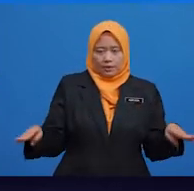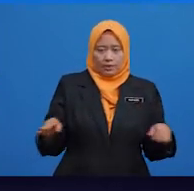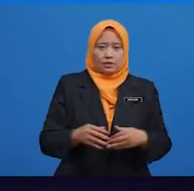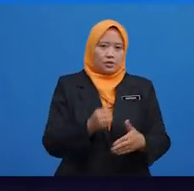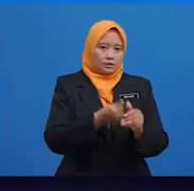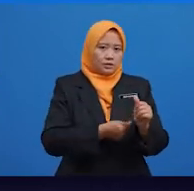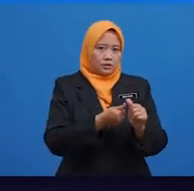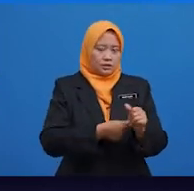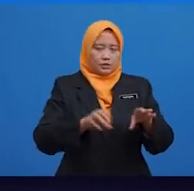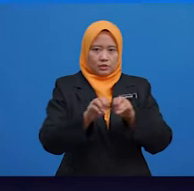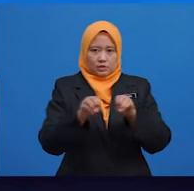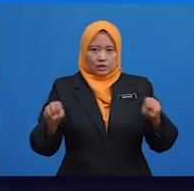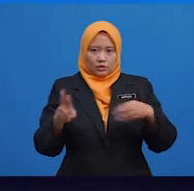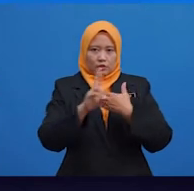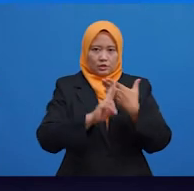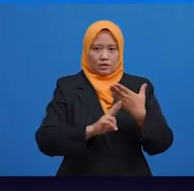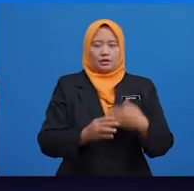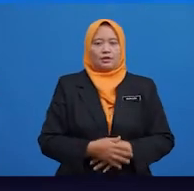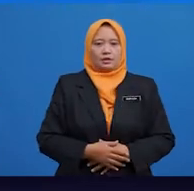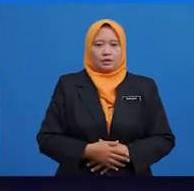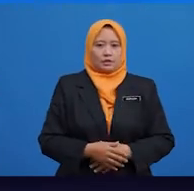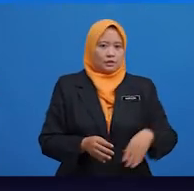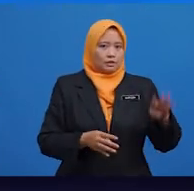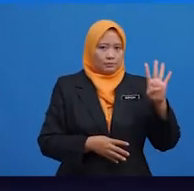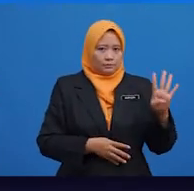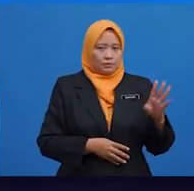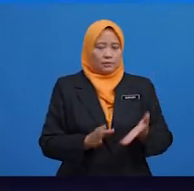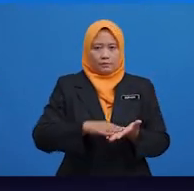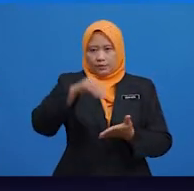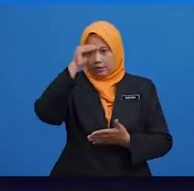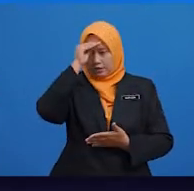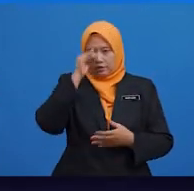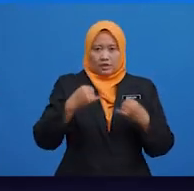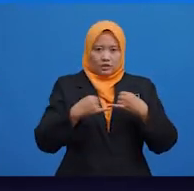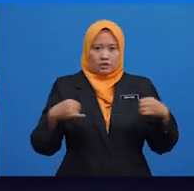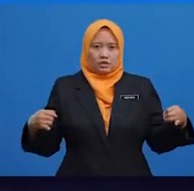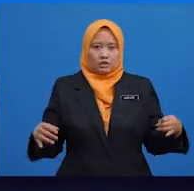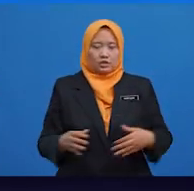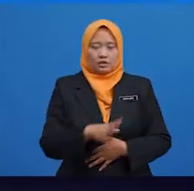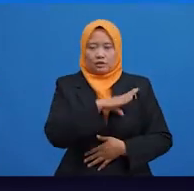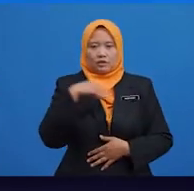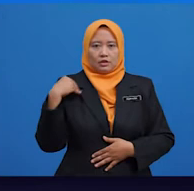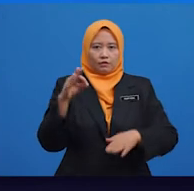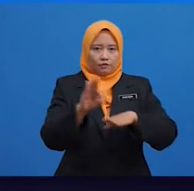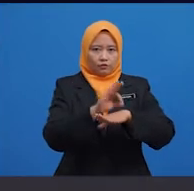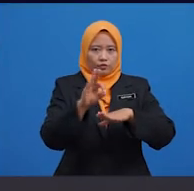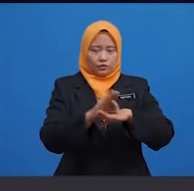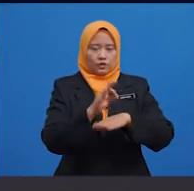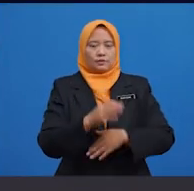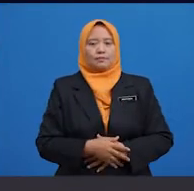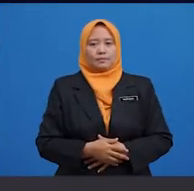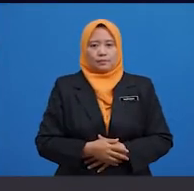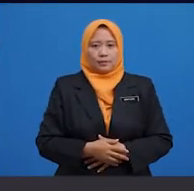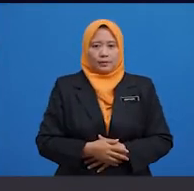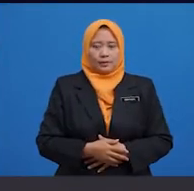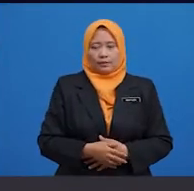salur darah. Yang keempat, kita belajar tentang jenis dan fungsi darah. Yang